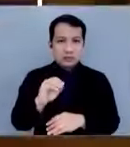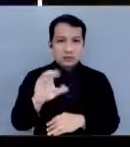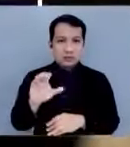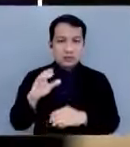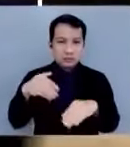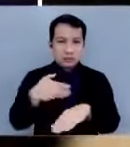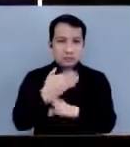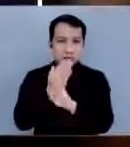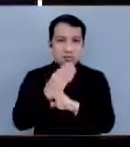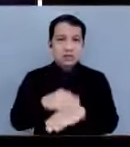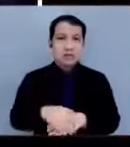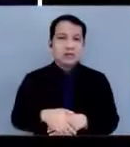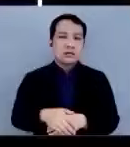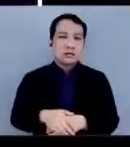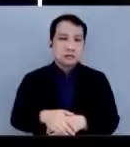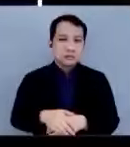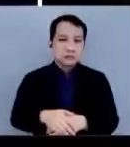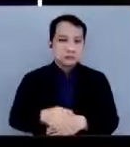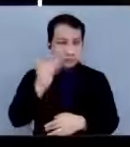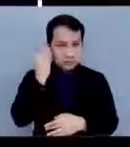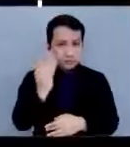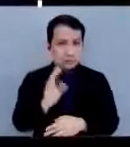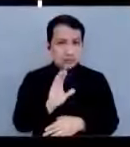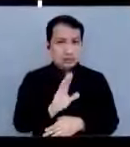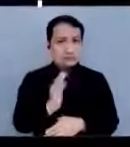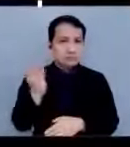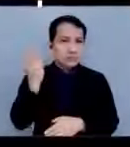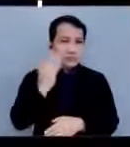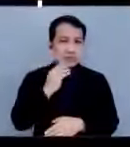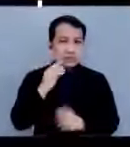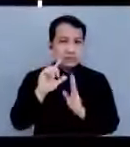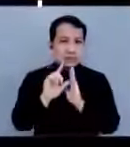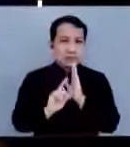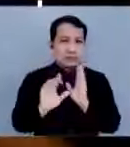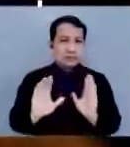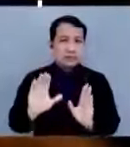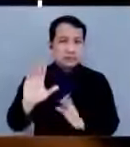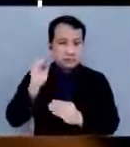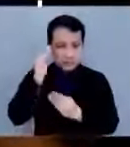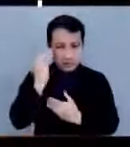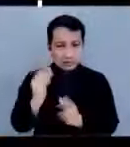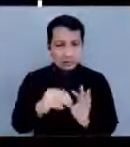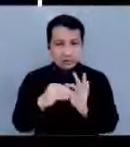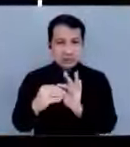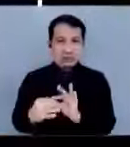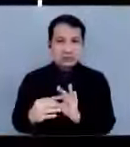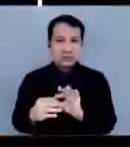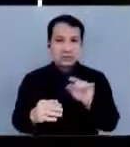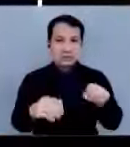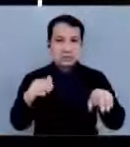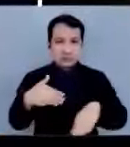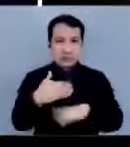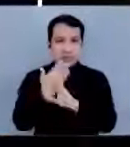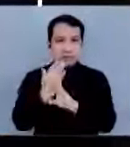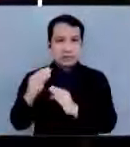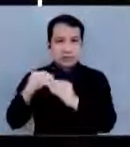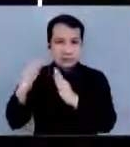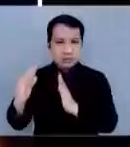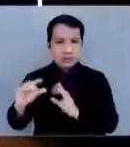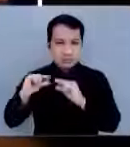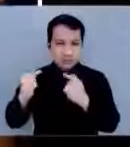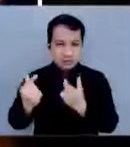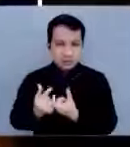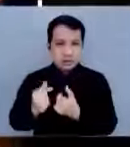City. Matatanda ang sinabi kamakailan ng abogado ni Pastor Apollo Quiboloy na nasa Davao lang ang leader ng grupo,